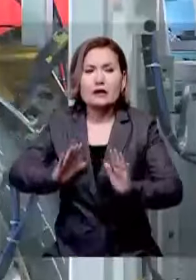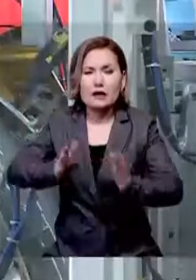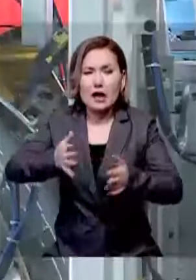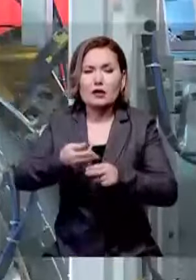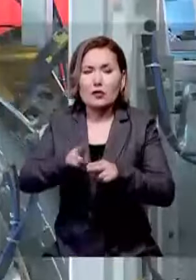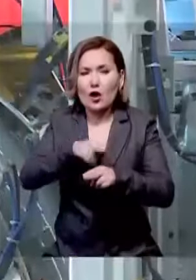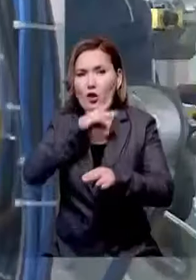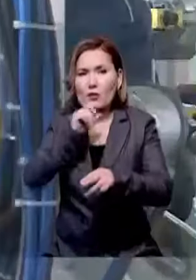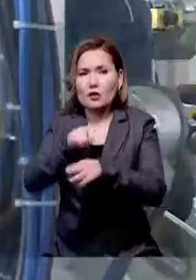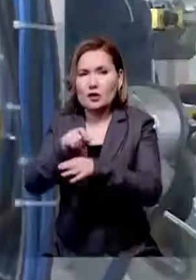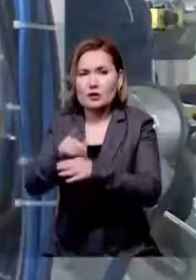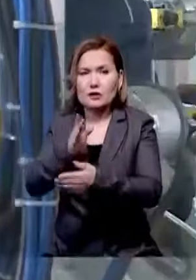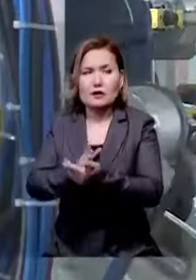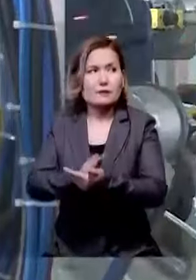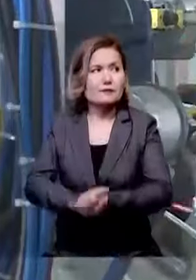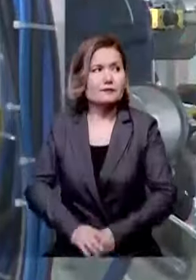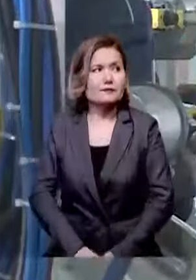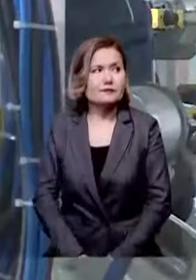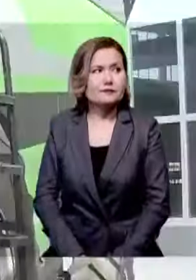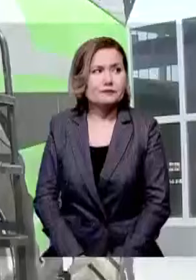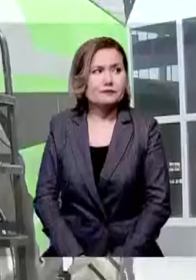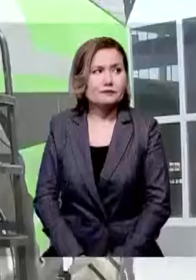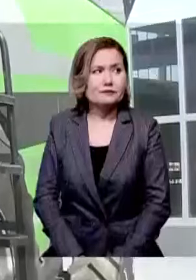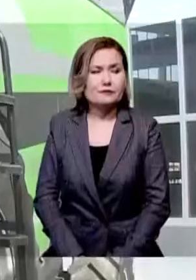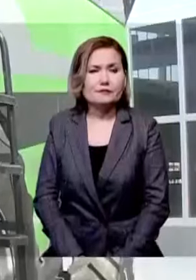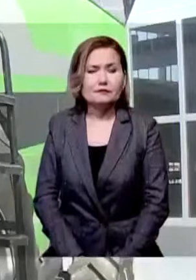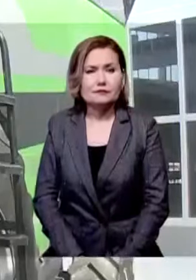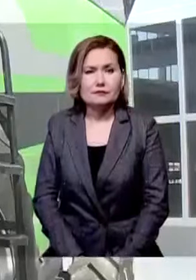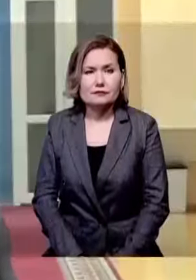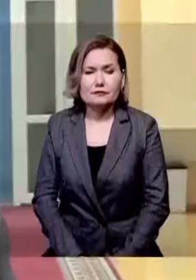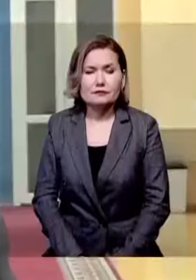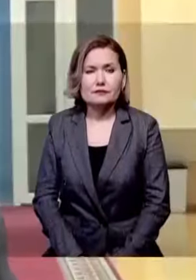тұтынушылар арасында жақсы сұранысқа ие.